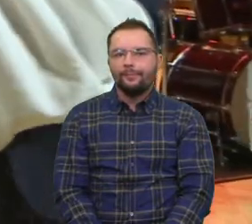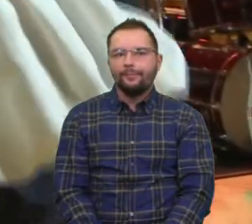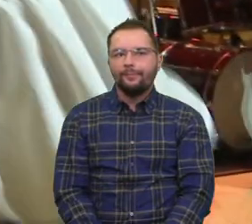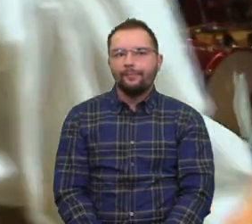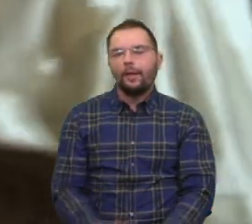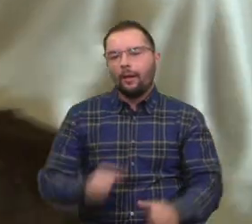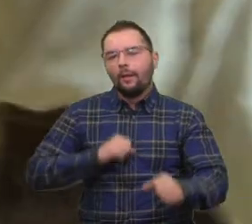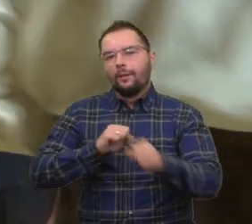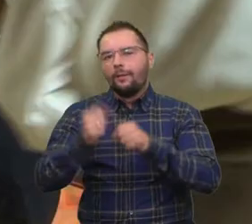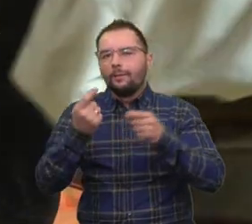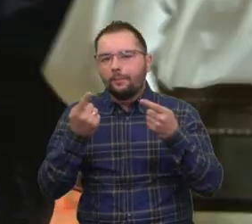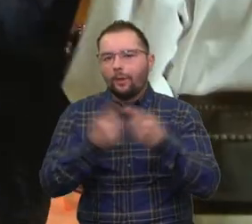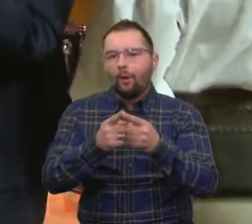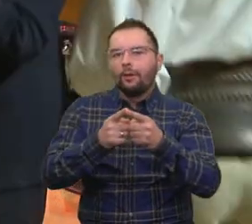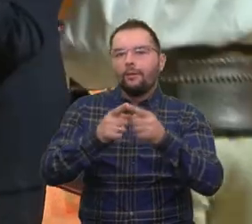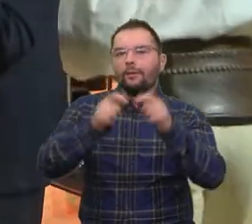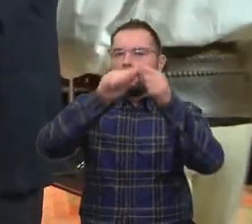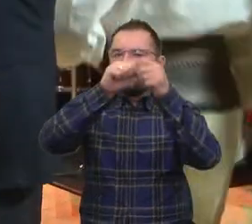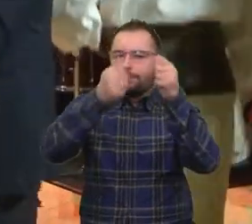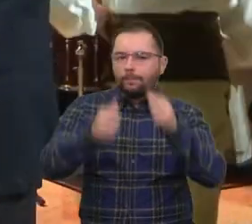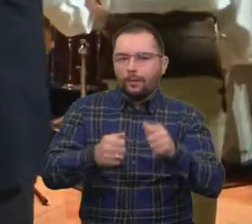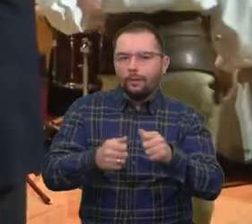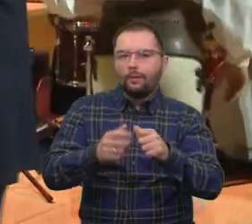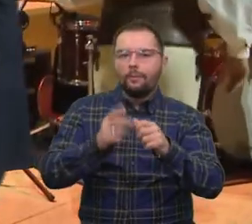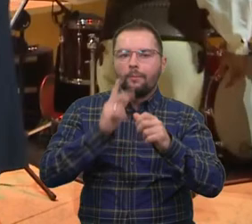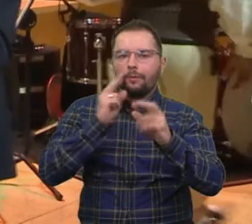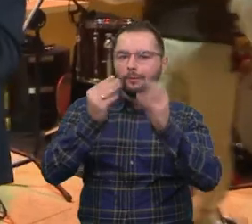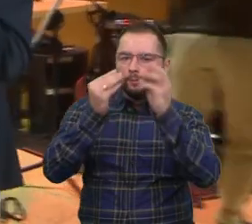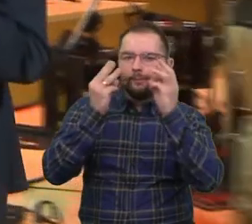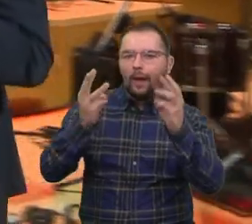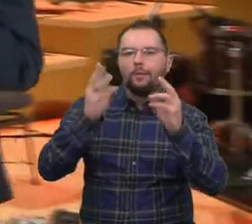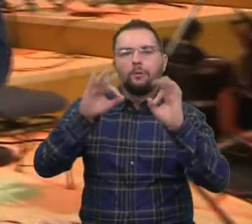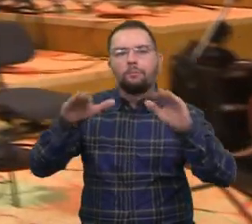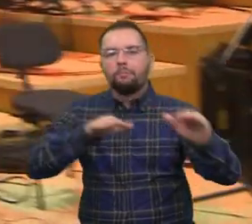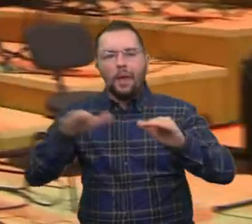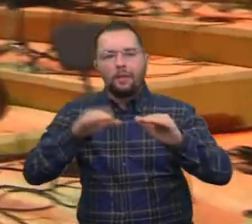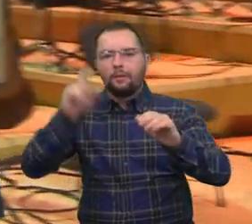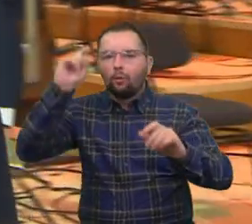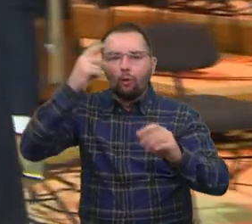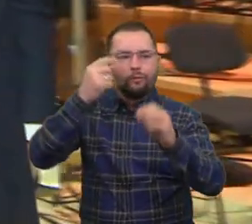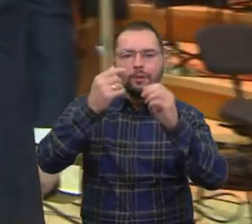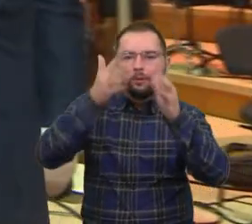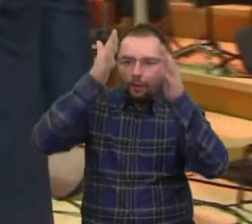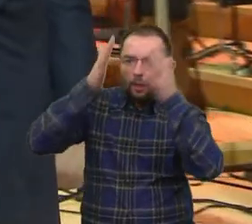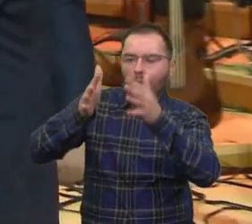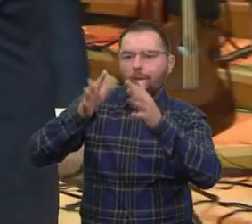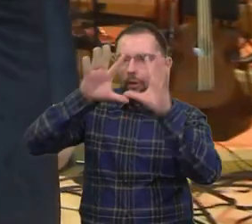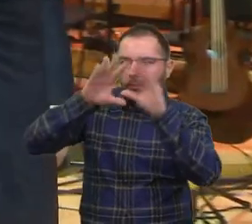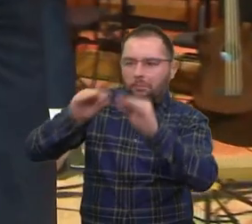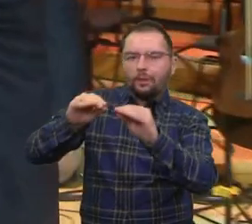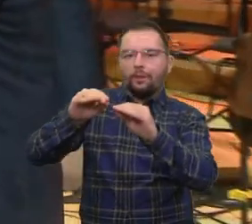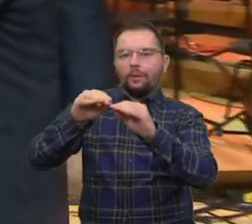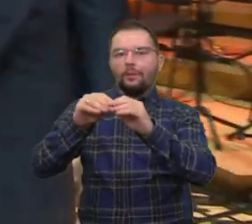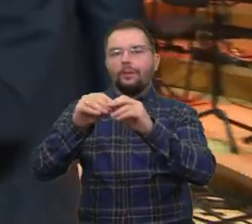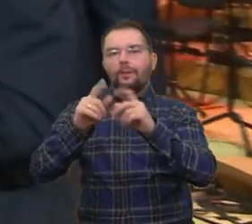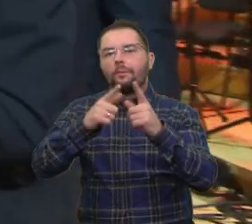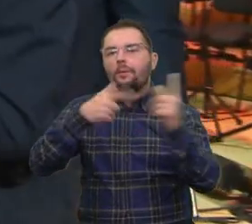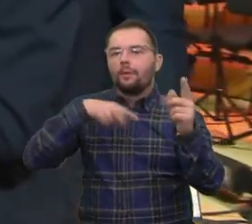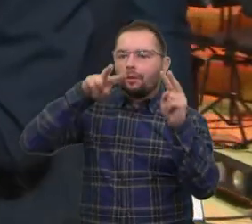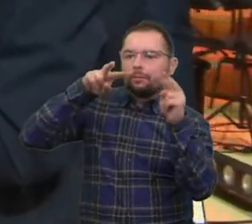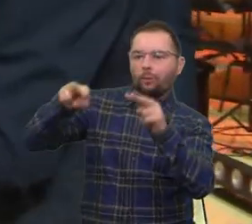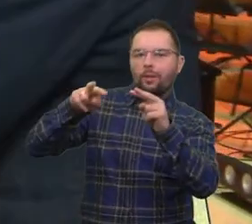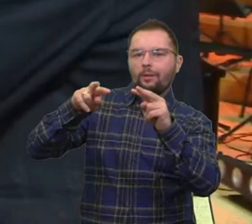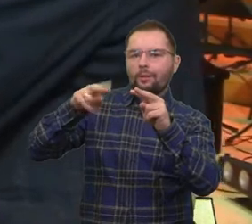Jestem przekonana, że te statuetki będą stały w naprawdę wyeksponowanym miejscu. Wierzymy w to bardzo. Prosimy potem o zdjęcie, żebyśmy mogli